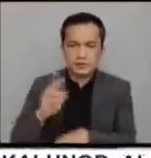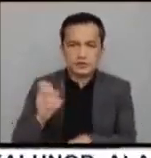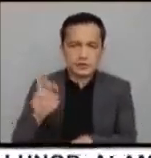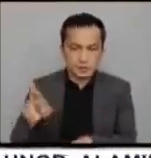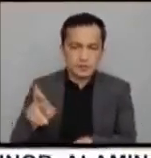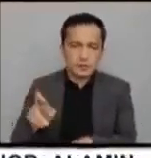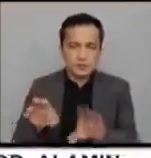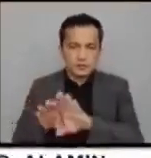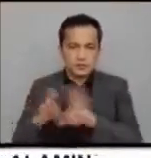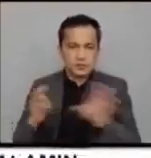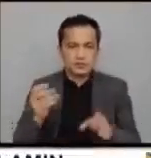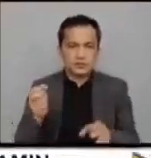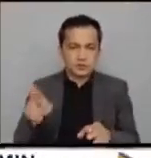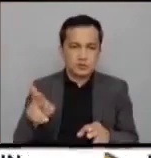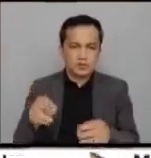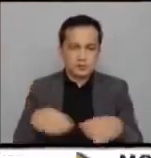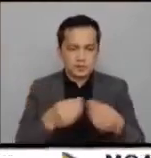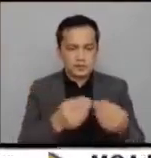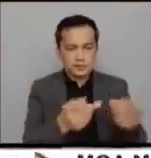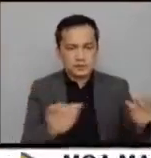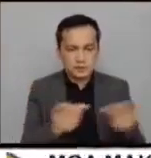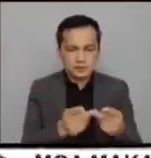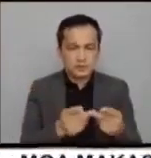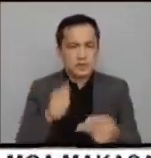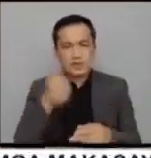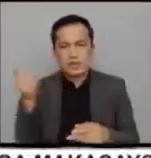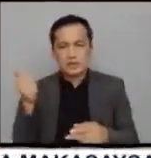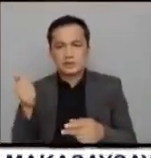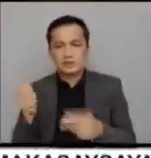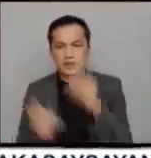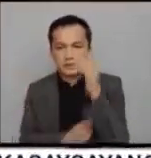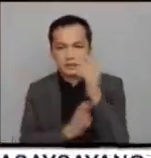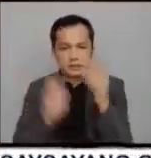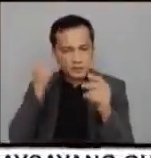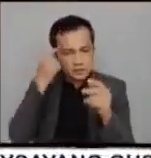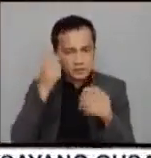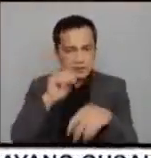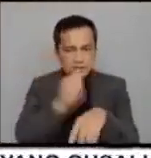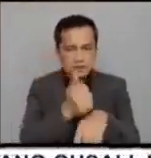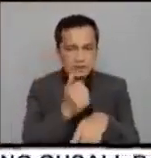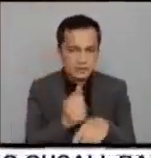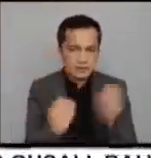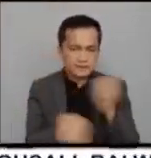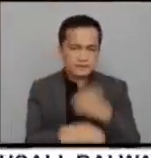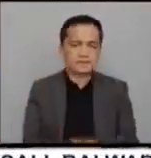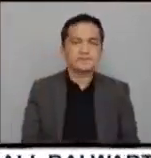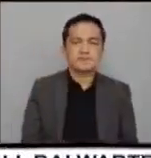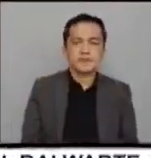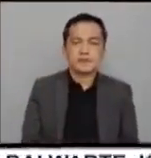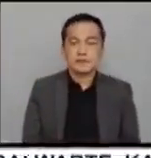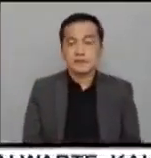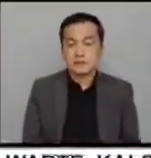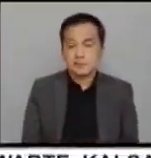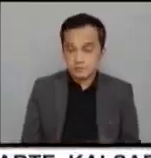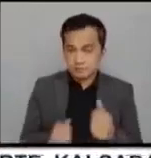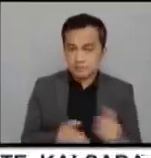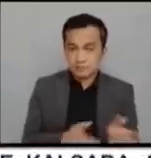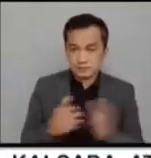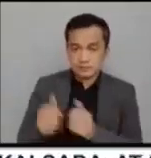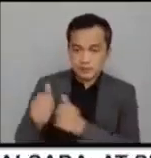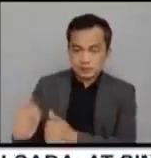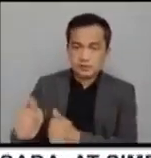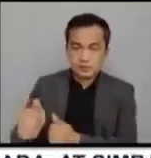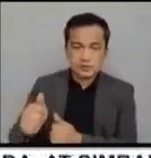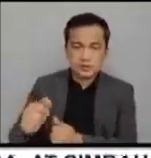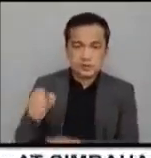Bucor na bigyan ng espasyo ang ibang sakay ng gobyerno para magtayo ng mga satellite office. Samantala, alinsunod sa proyekto ni Pangulong Ferdinand R. Marcos